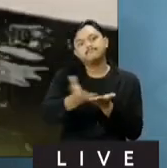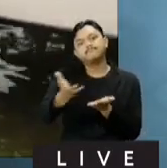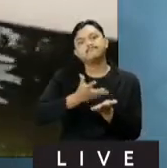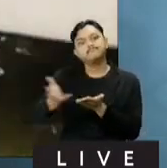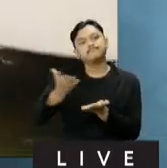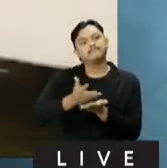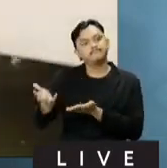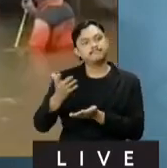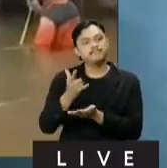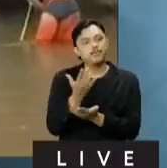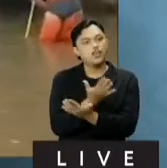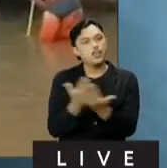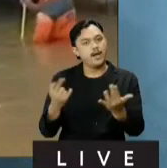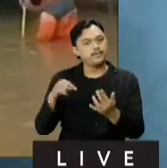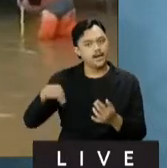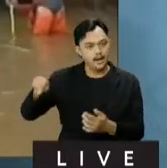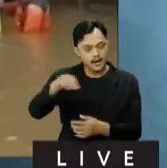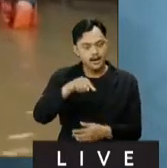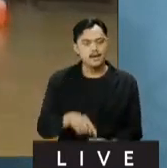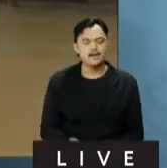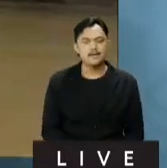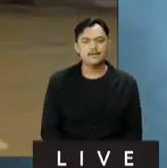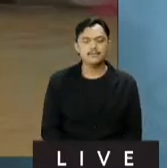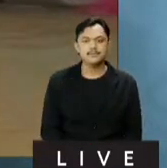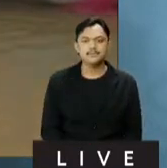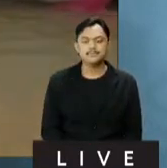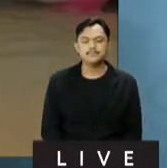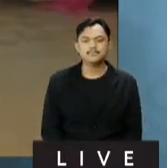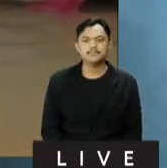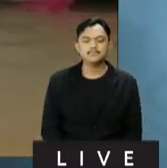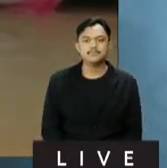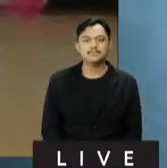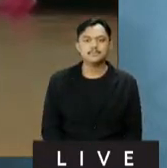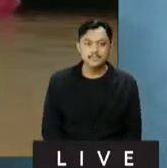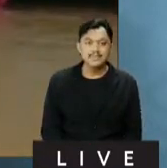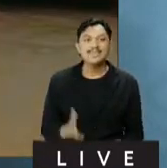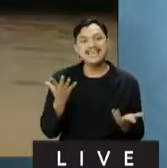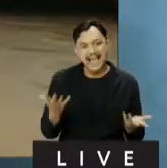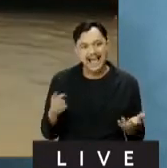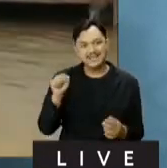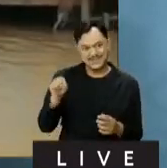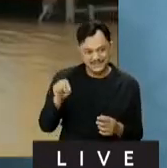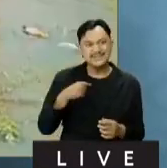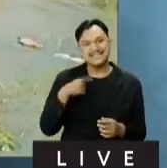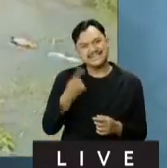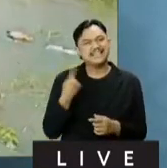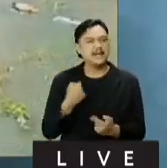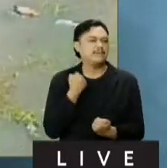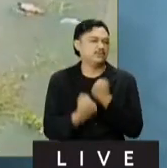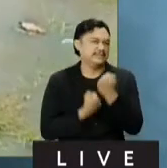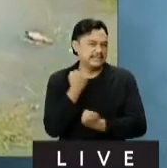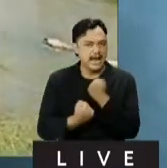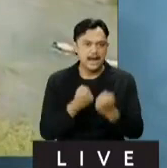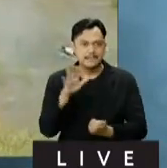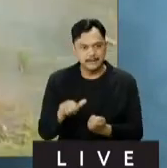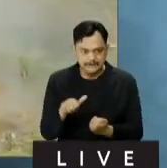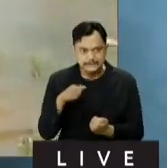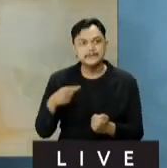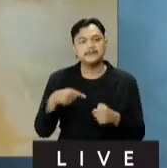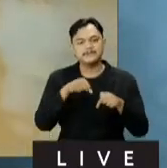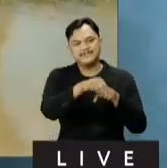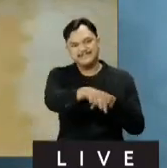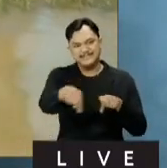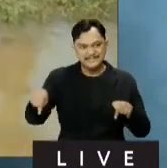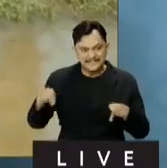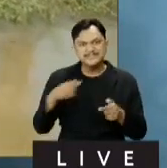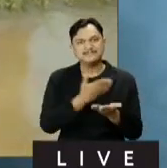yang terdampak oleh pemerintah setempat. Nah, ini yang sedang kita lakukan saat ini di beberapa kabupaten